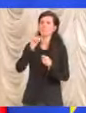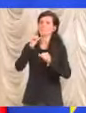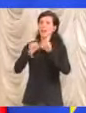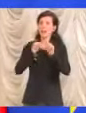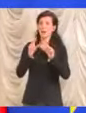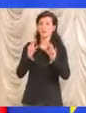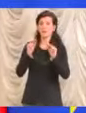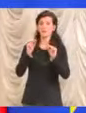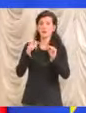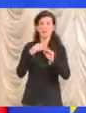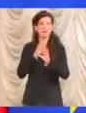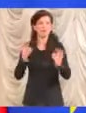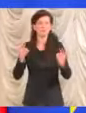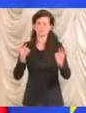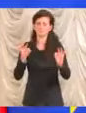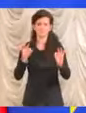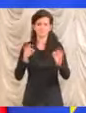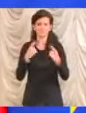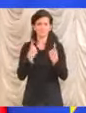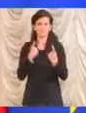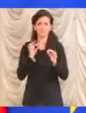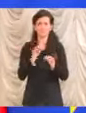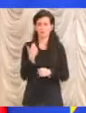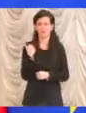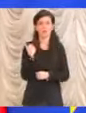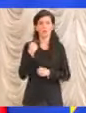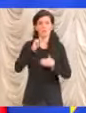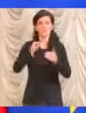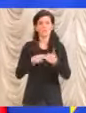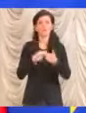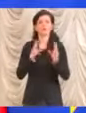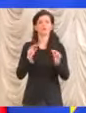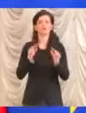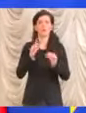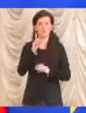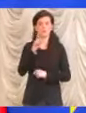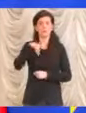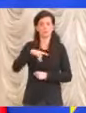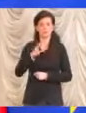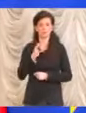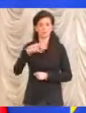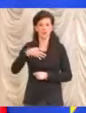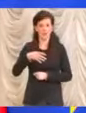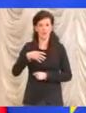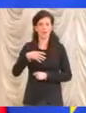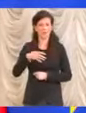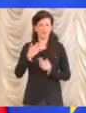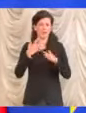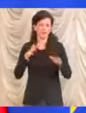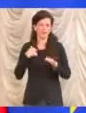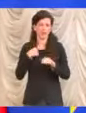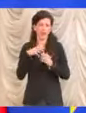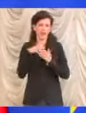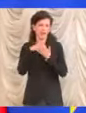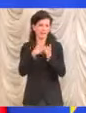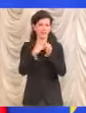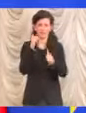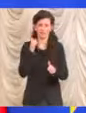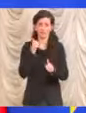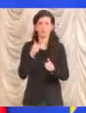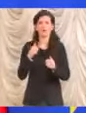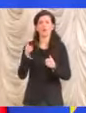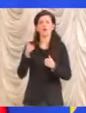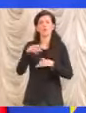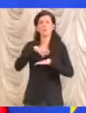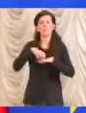ho appena firmato il nuovo dpcm che provoca già anticipato tramite il ministro speranza che